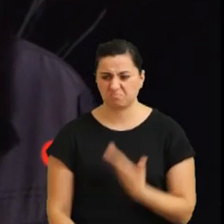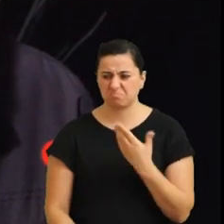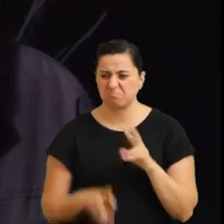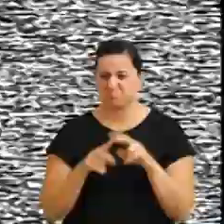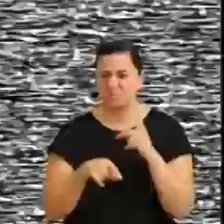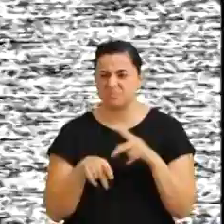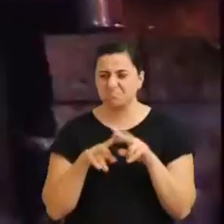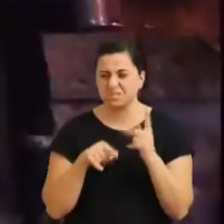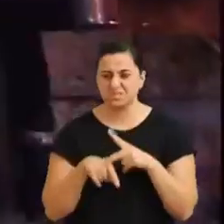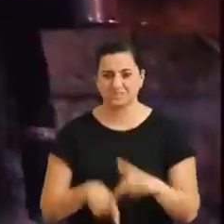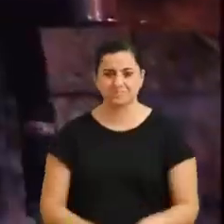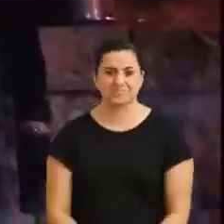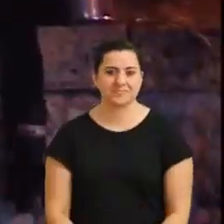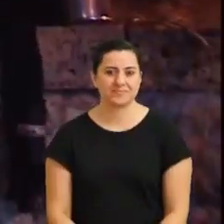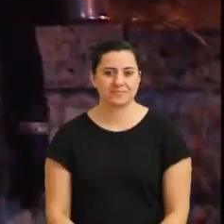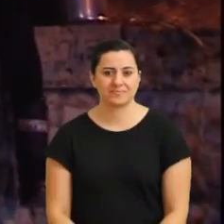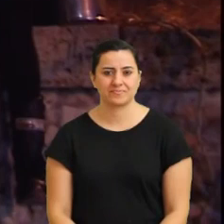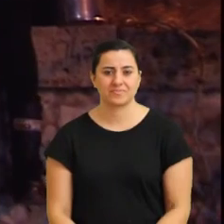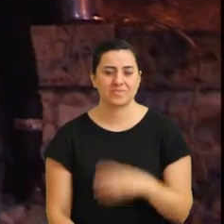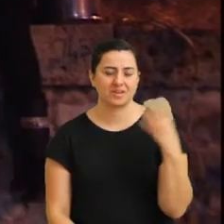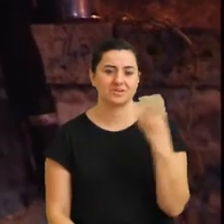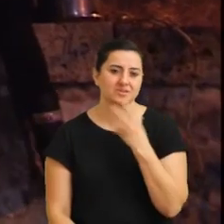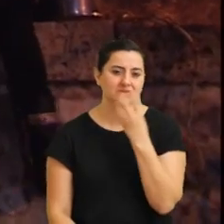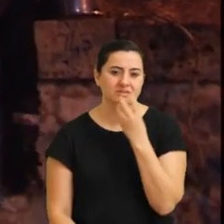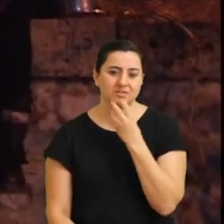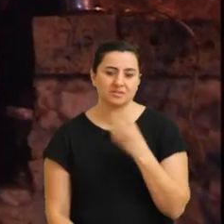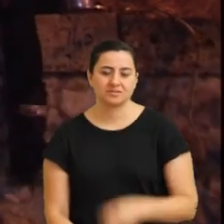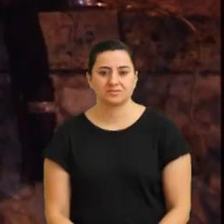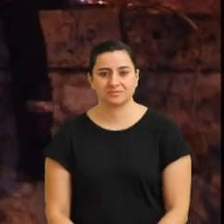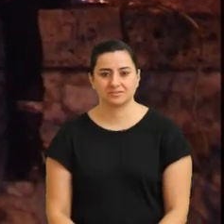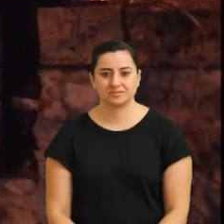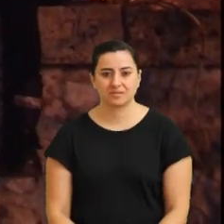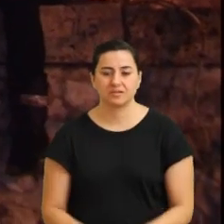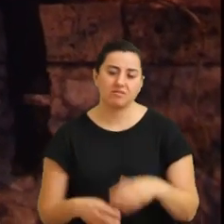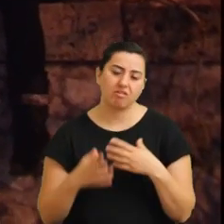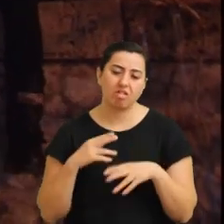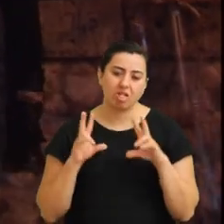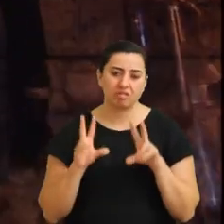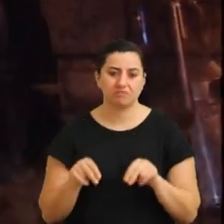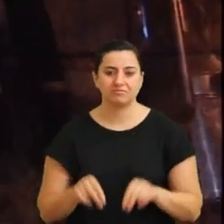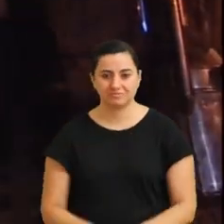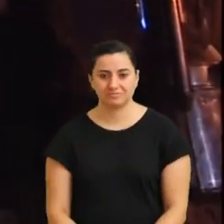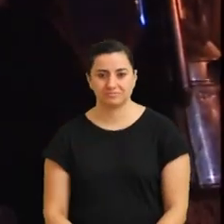Mızmız. Bir varil bir ton. Sonra böyle uyur kalırız falan böyle.